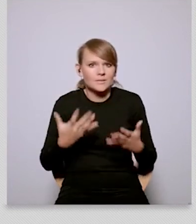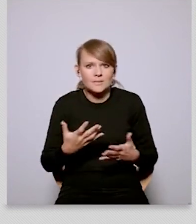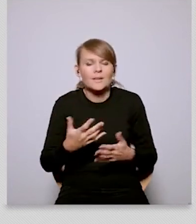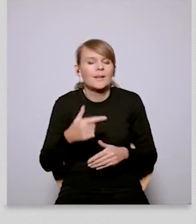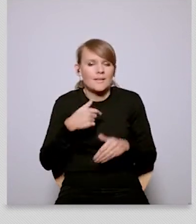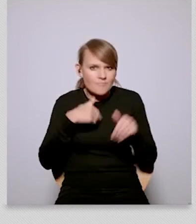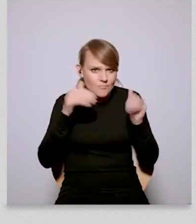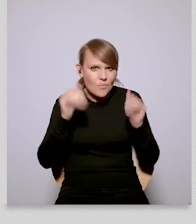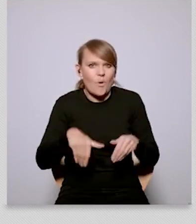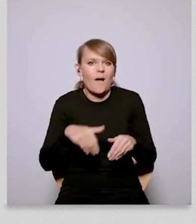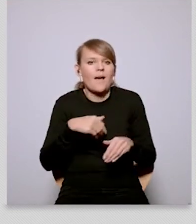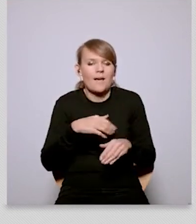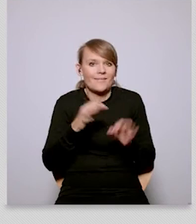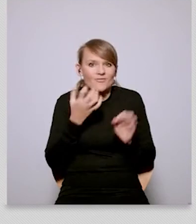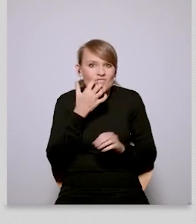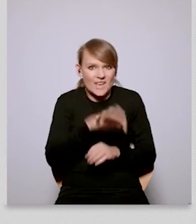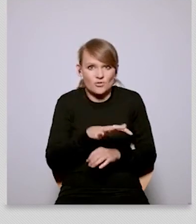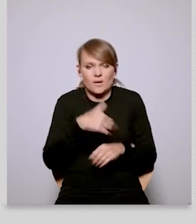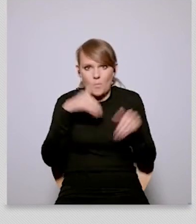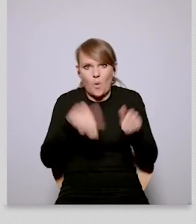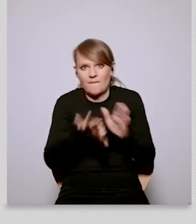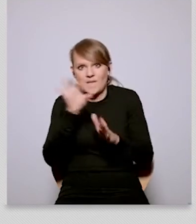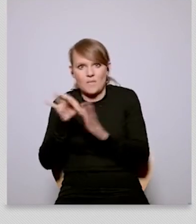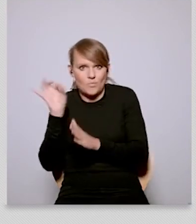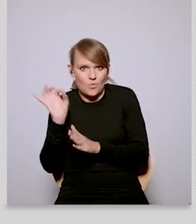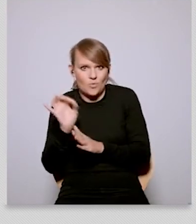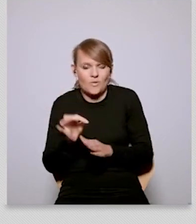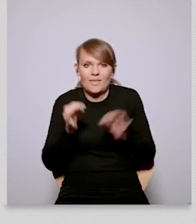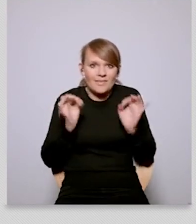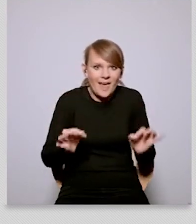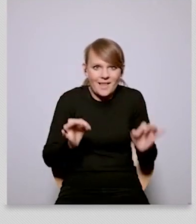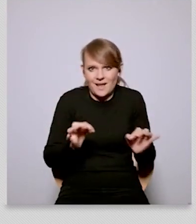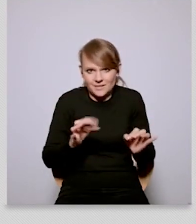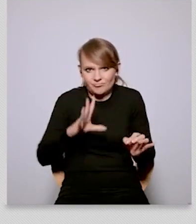dokonać czyli teraz kiedy jeszcze można wpływać na przyszłe relacje